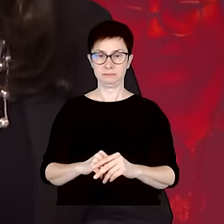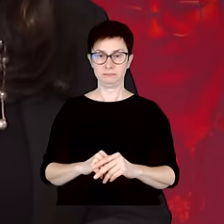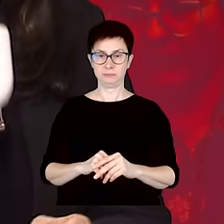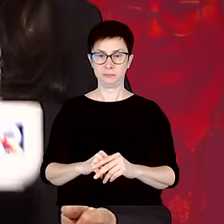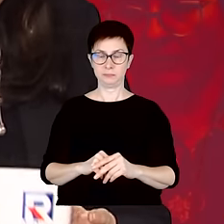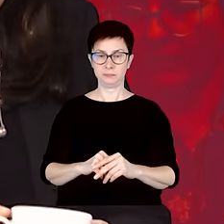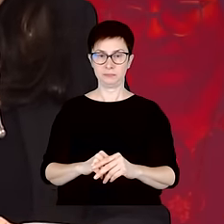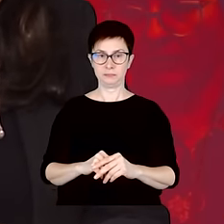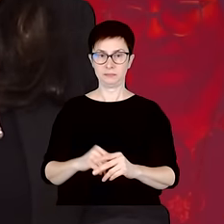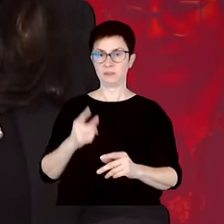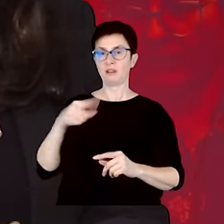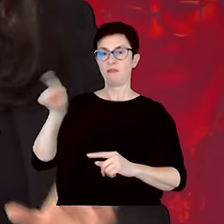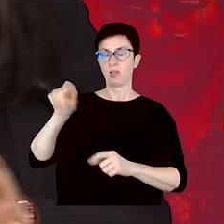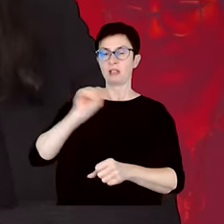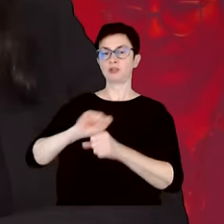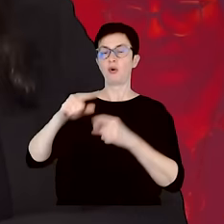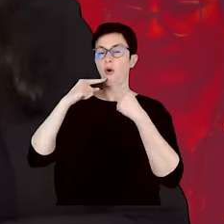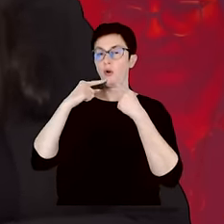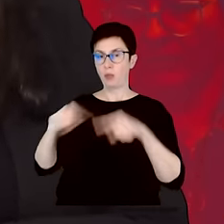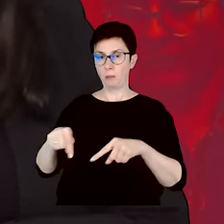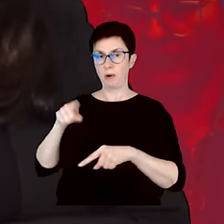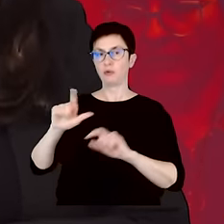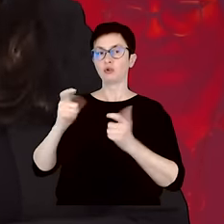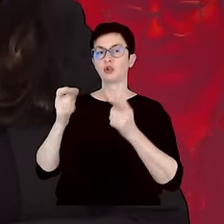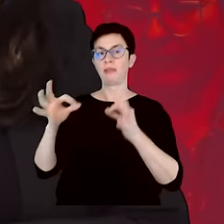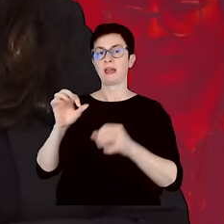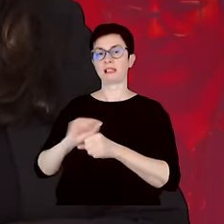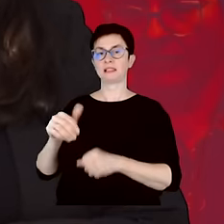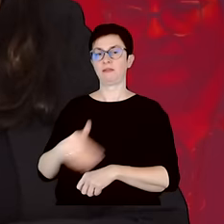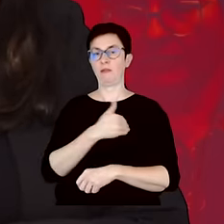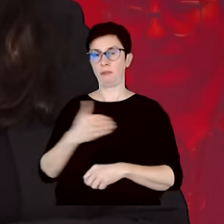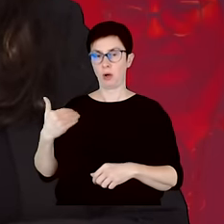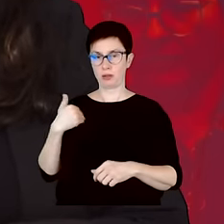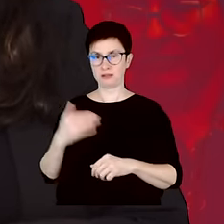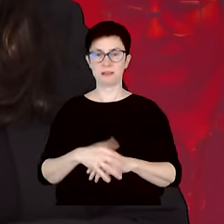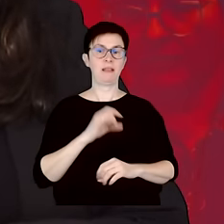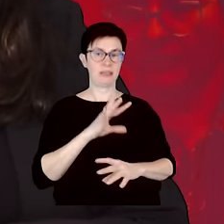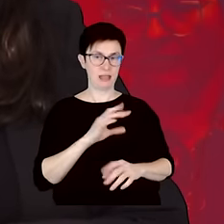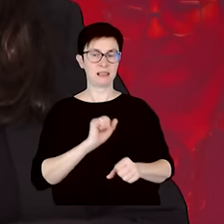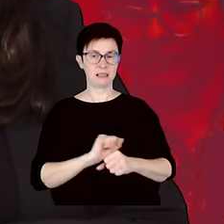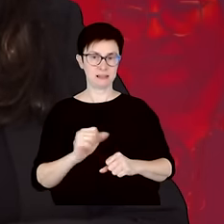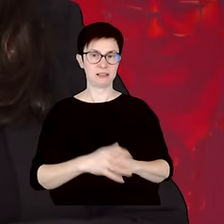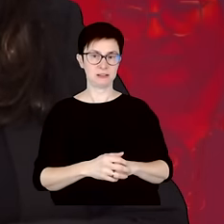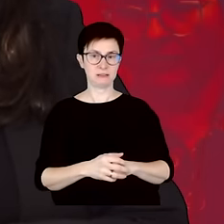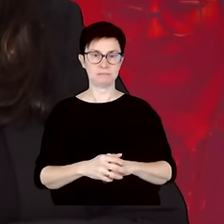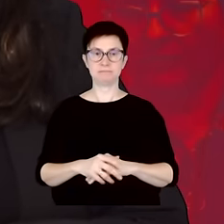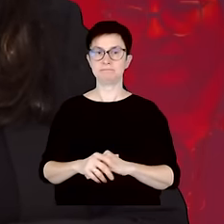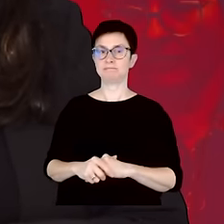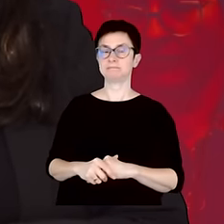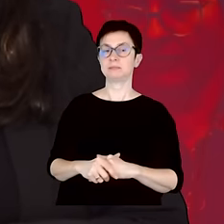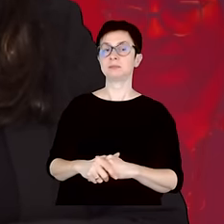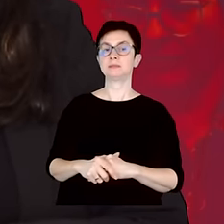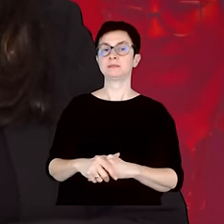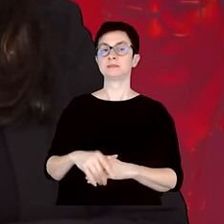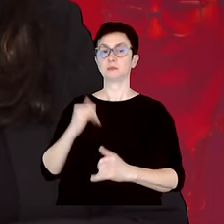jesteście odpowiedzialni za to, co dzieje się w tej chwili w Polsce. Jesteście odpowiedzialni za to, że są więźniowie polityczni. I